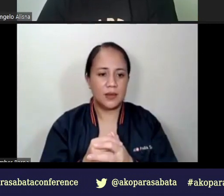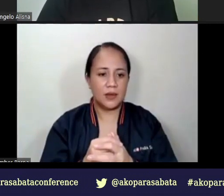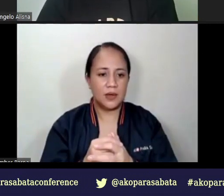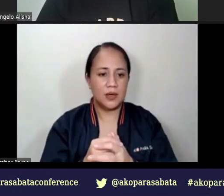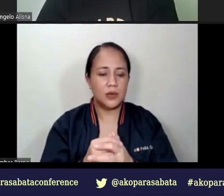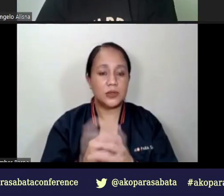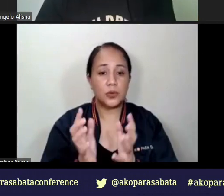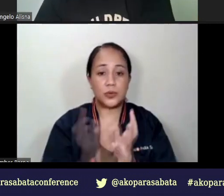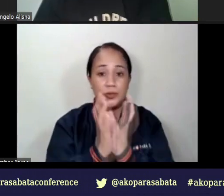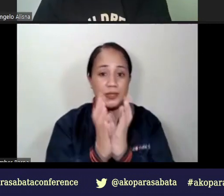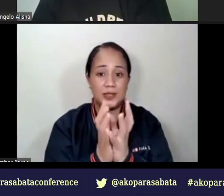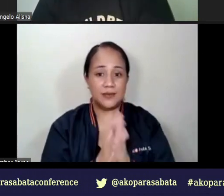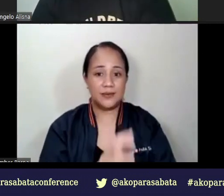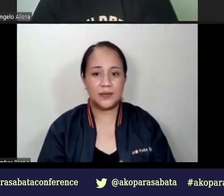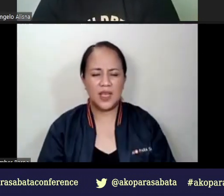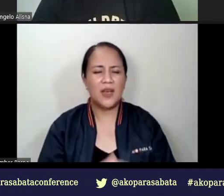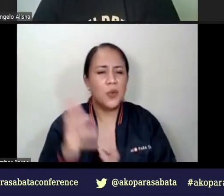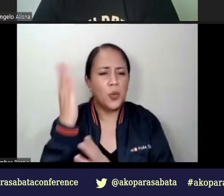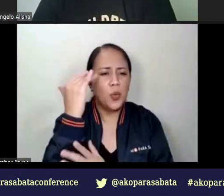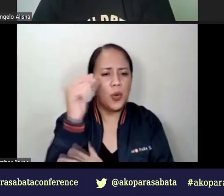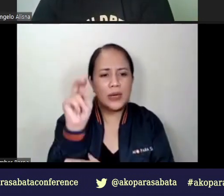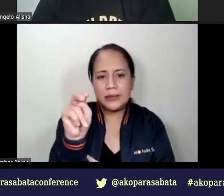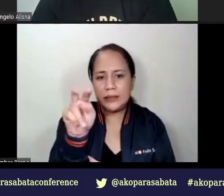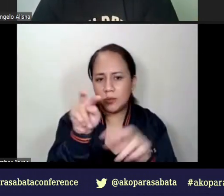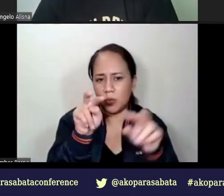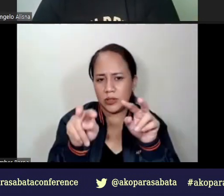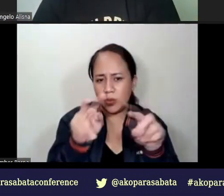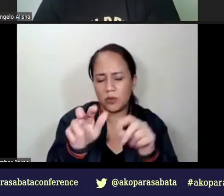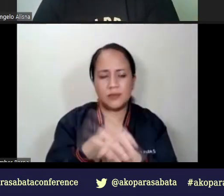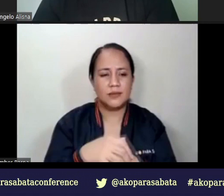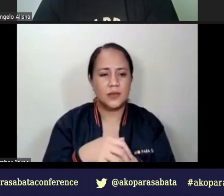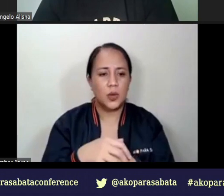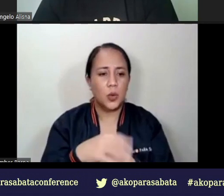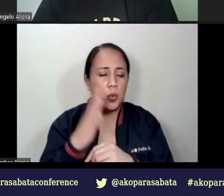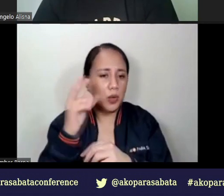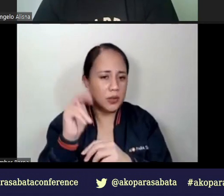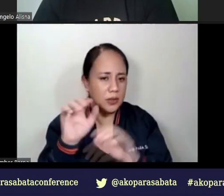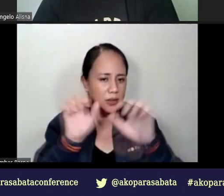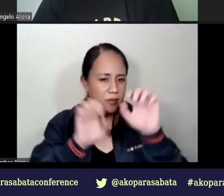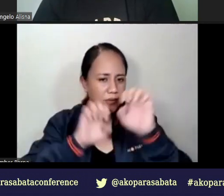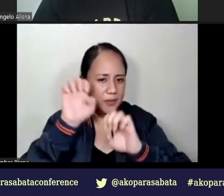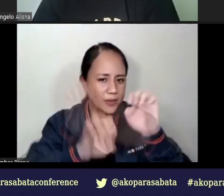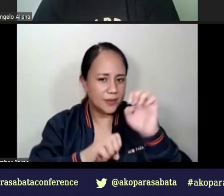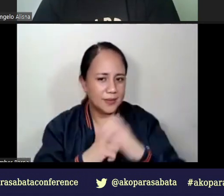mga communities? Bakit kailangan silang i-monitor at i-evaluate?